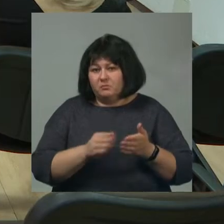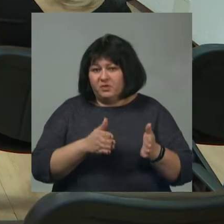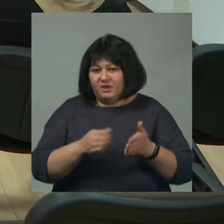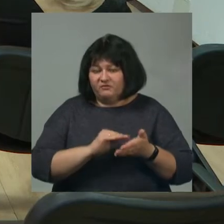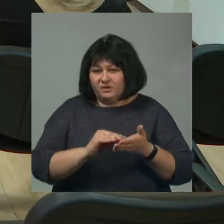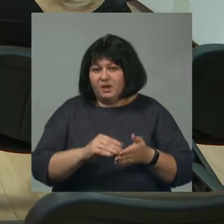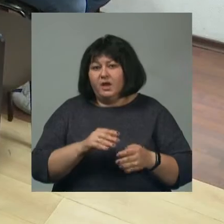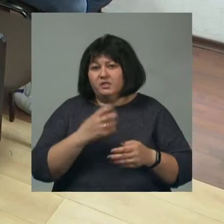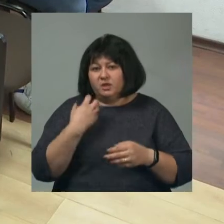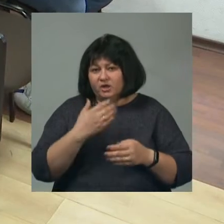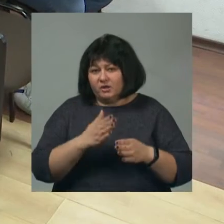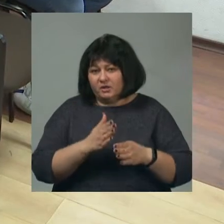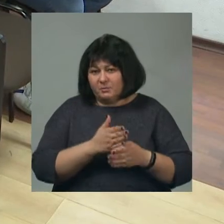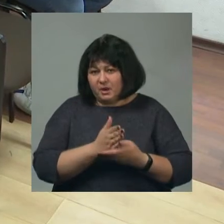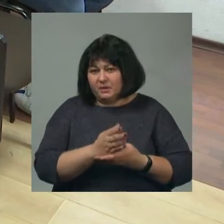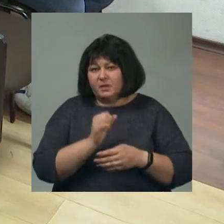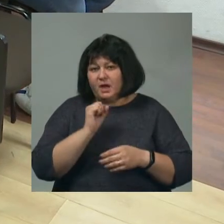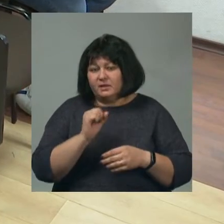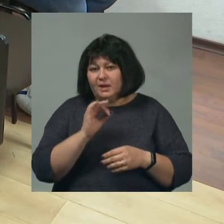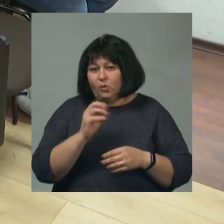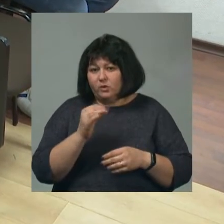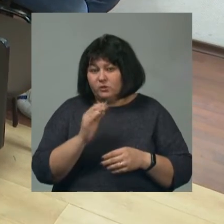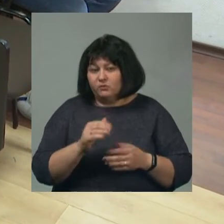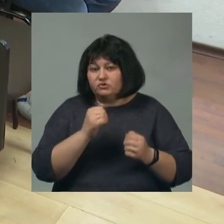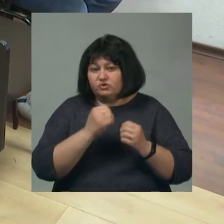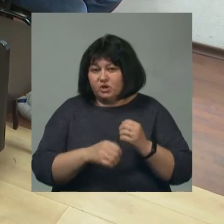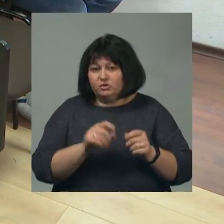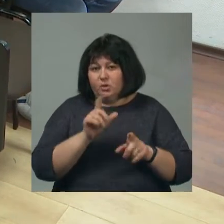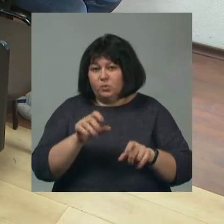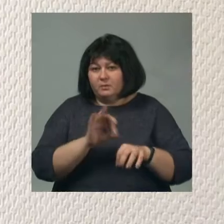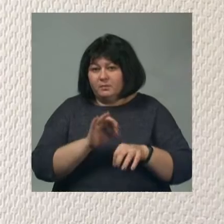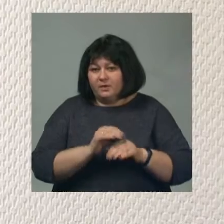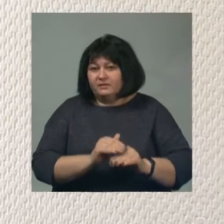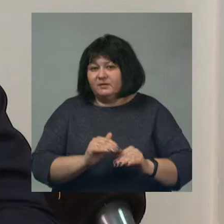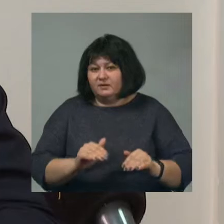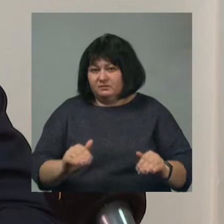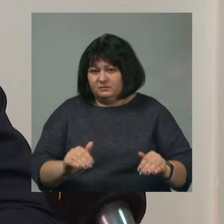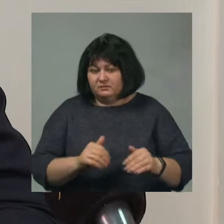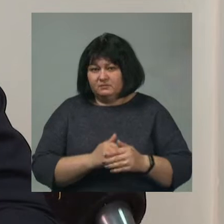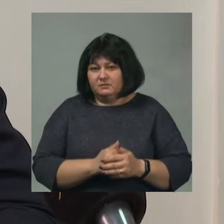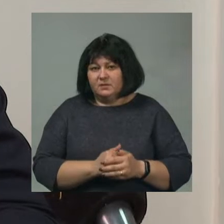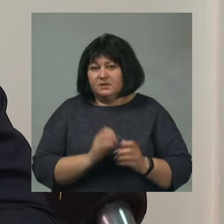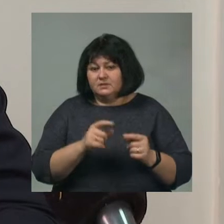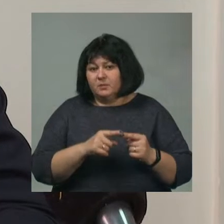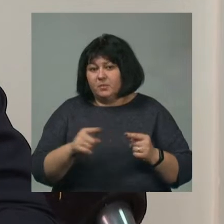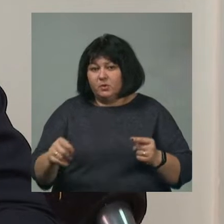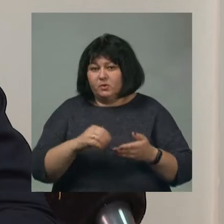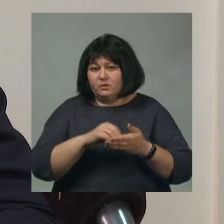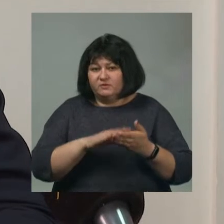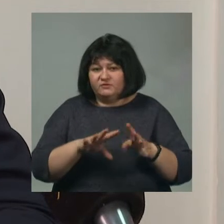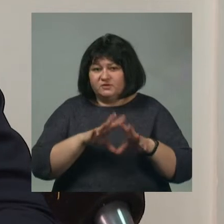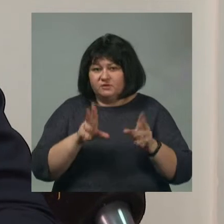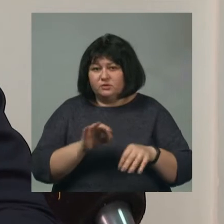департамента здравоохранения области Андрей Коников отметил, чаще ковидом стали болеть дети. За период регистрации всего